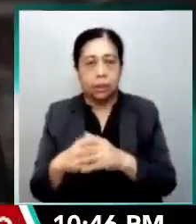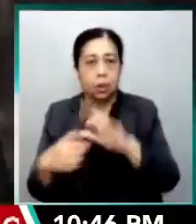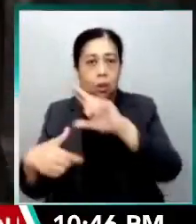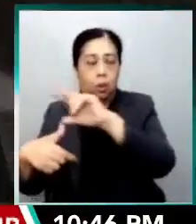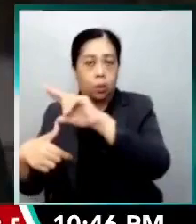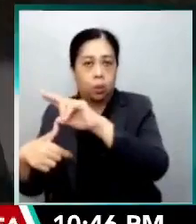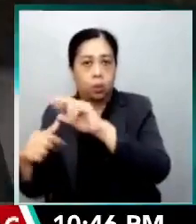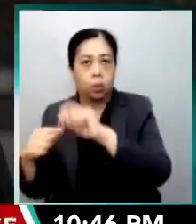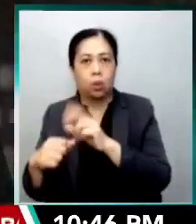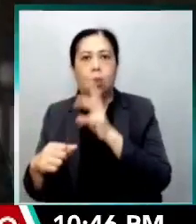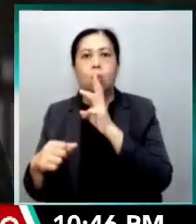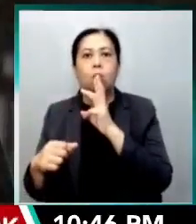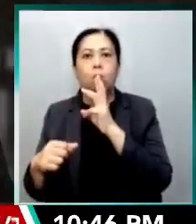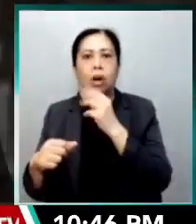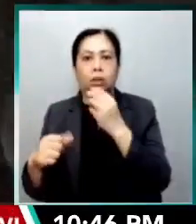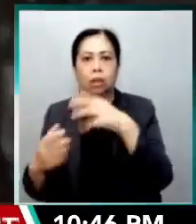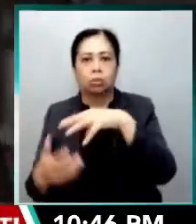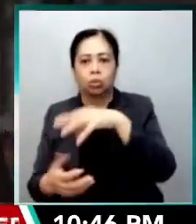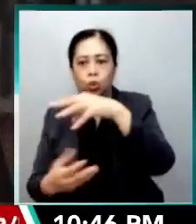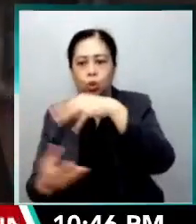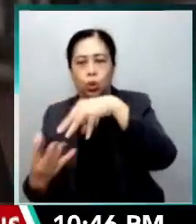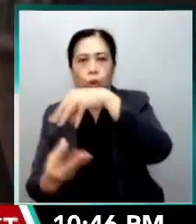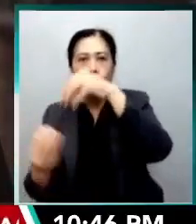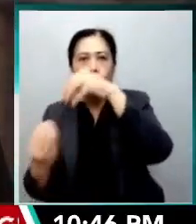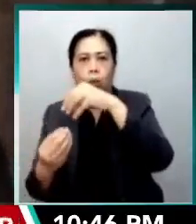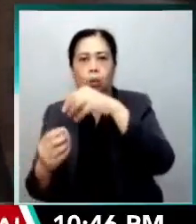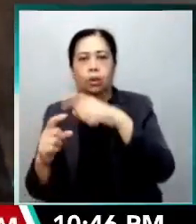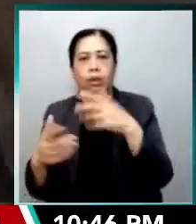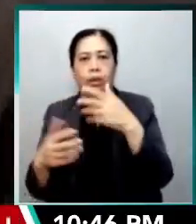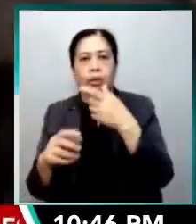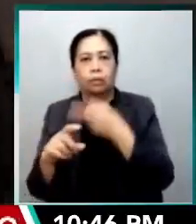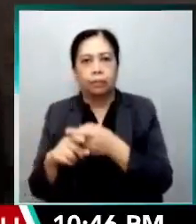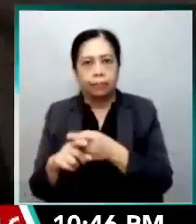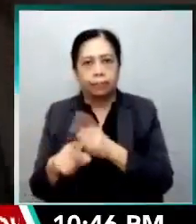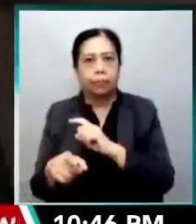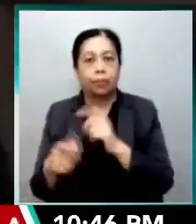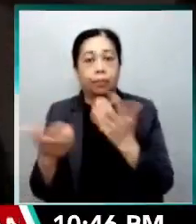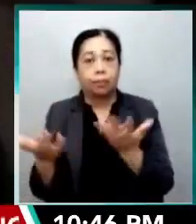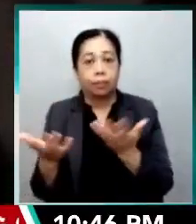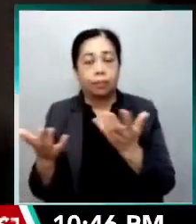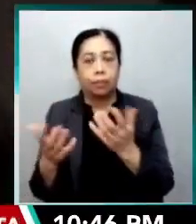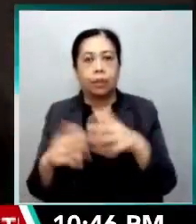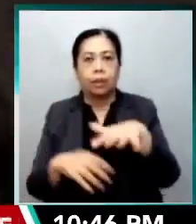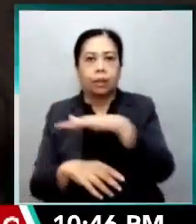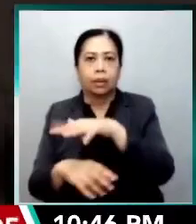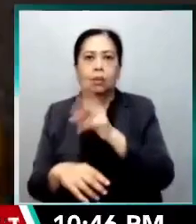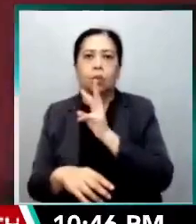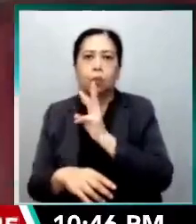waterspout naman ay sirkulasyon ng hangin na nabubuo sa ibabaw ng tubig.